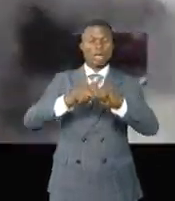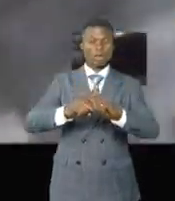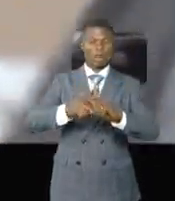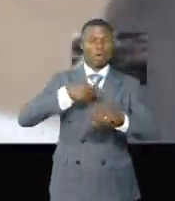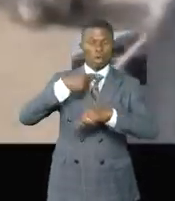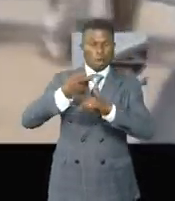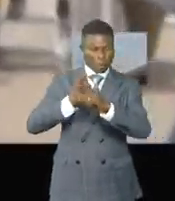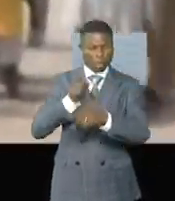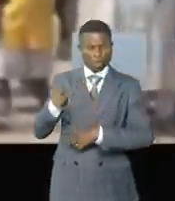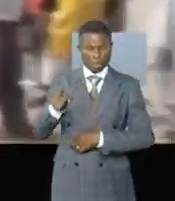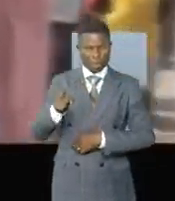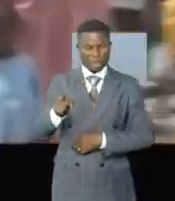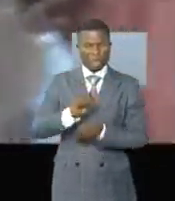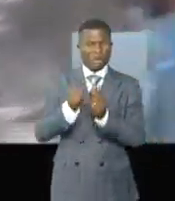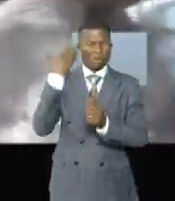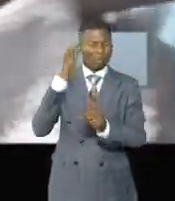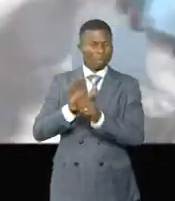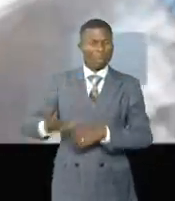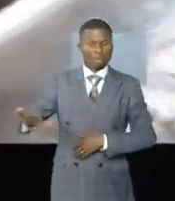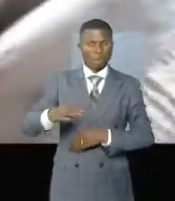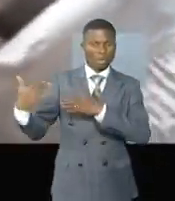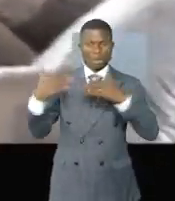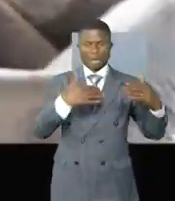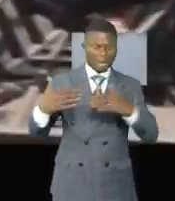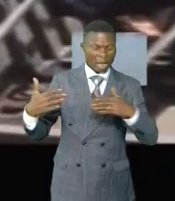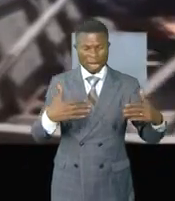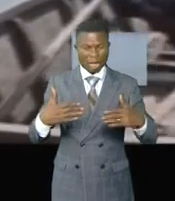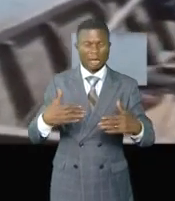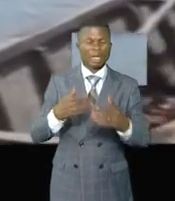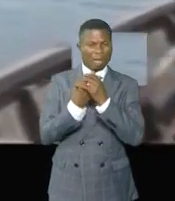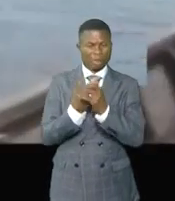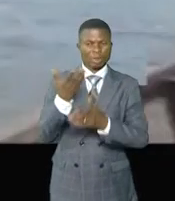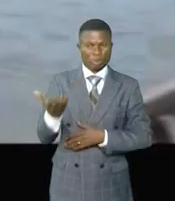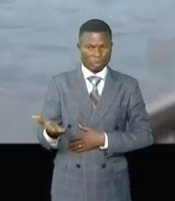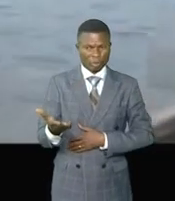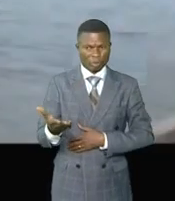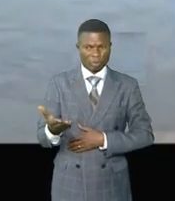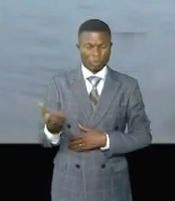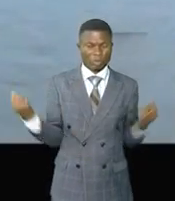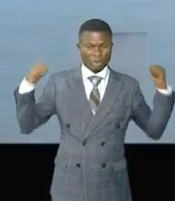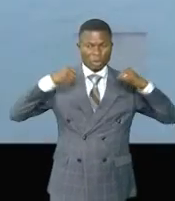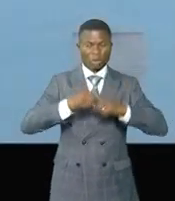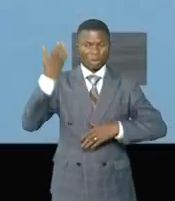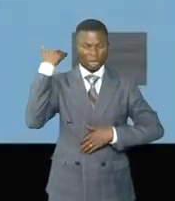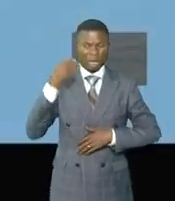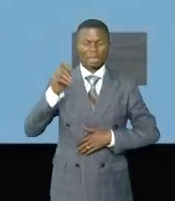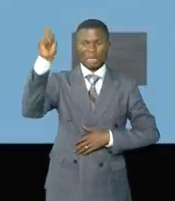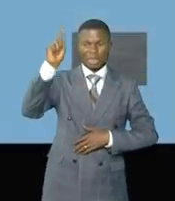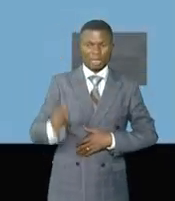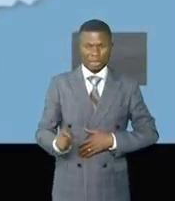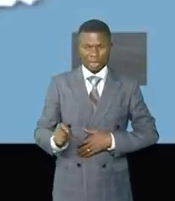interrégionaux et entre États. La guerre de l'eau sonne donc à nos portes. Le dessèchement du lac Tchad est la